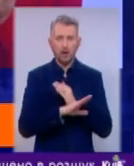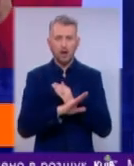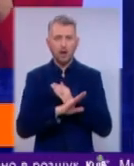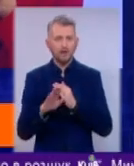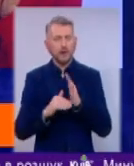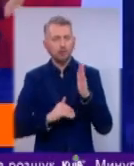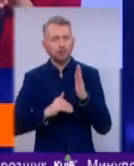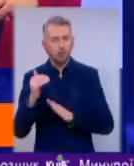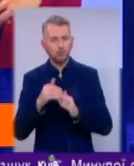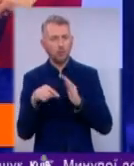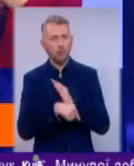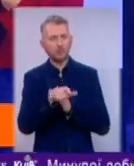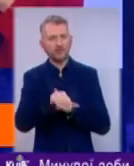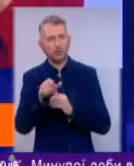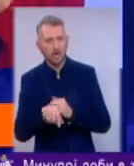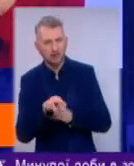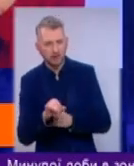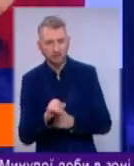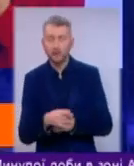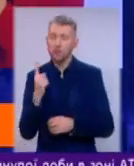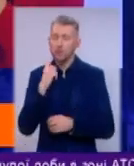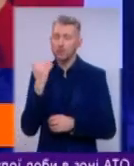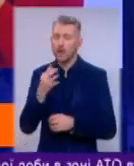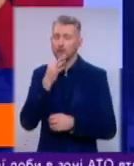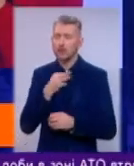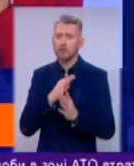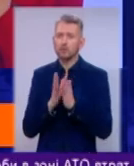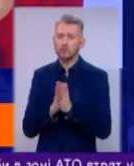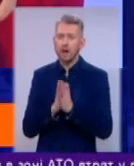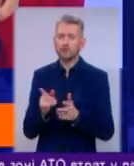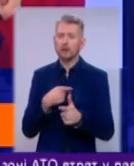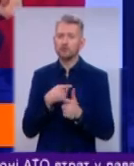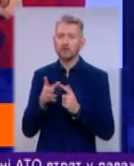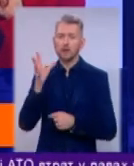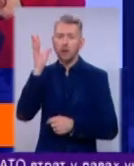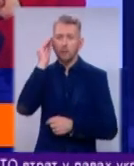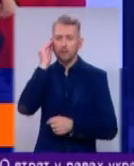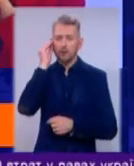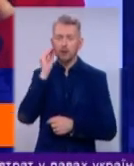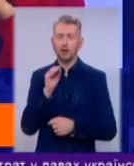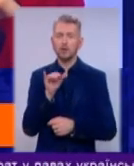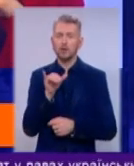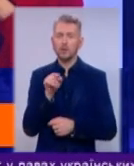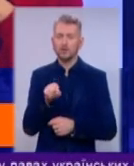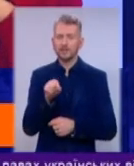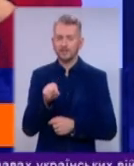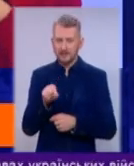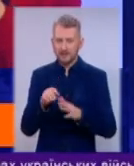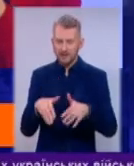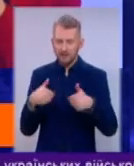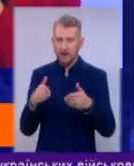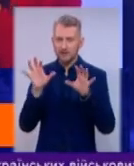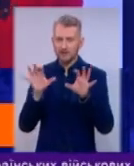топ-корупціонерами. Дякуємо, почули вас. А скажіть, будь ласка, пане Олеже, чи врахована у цій